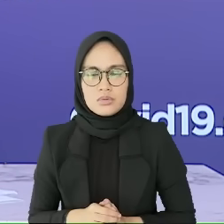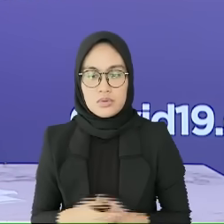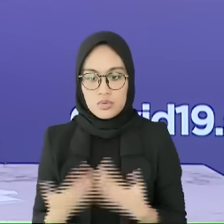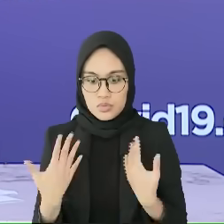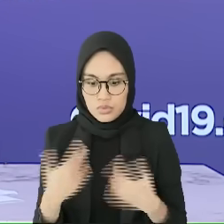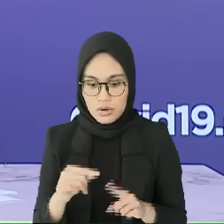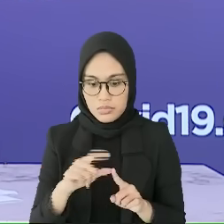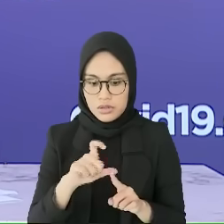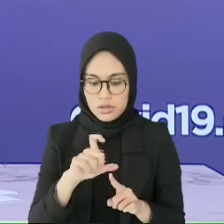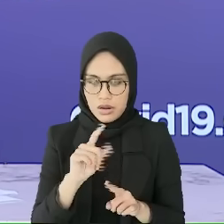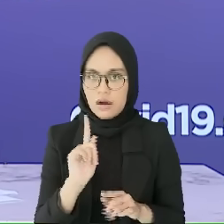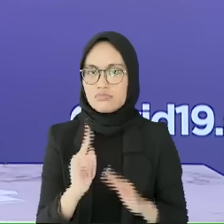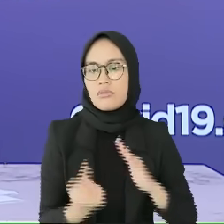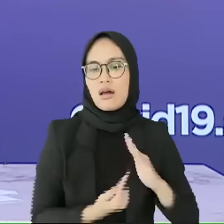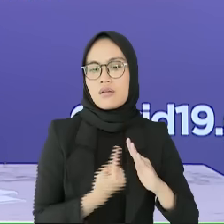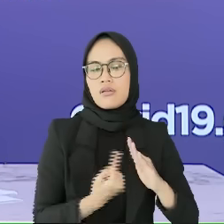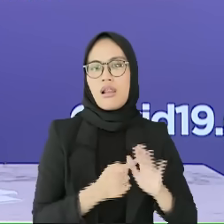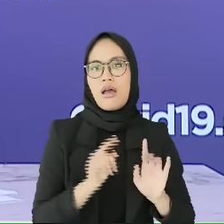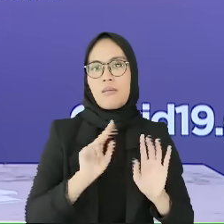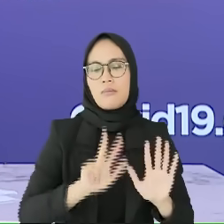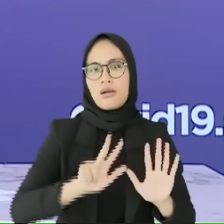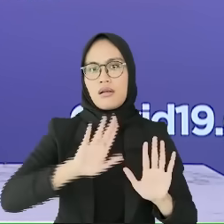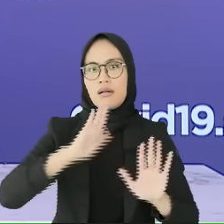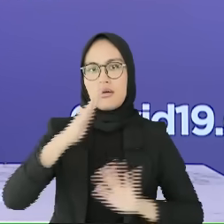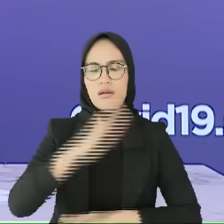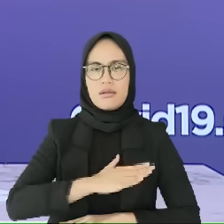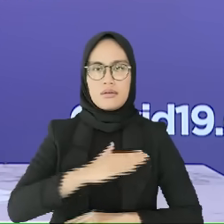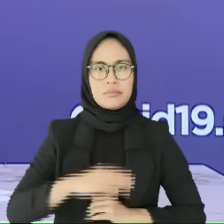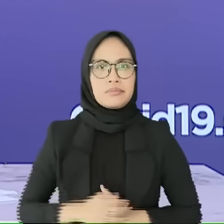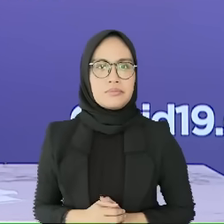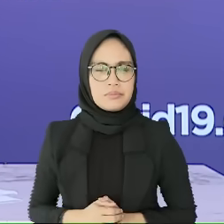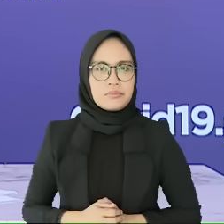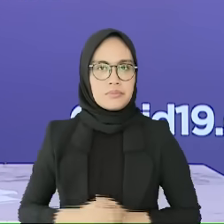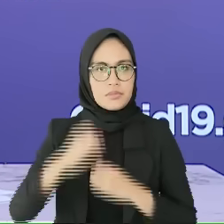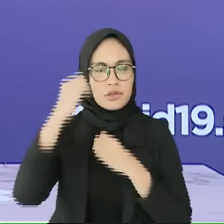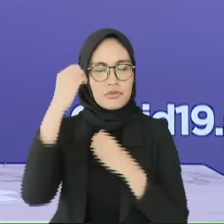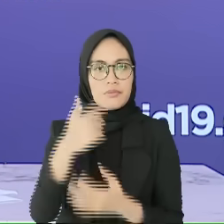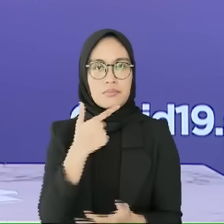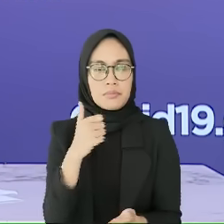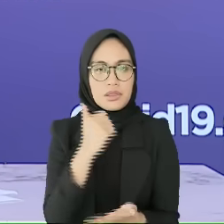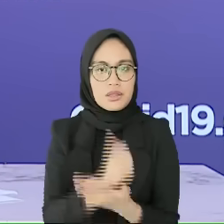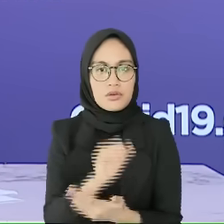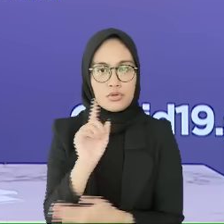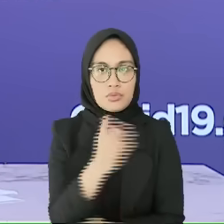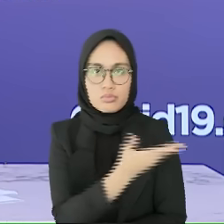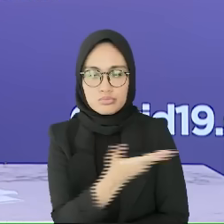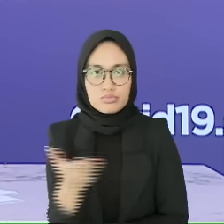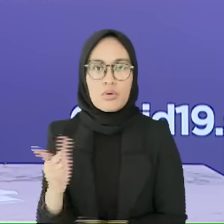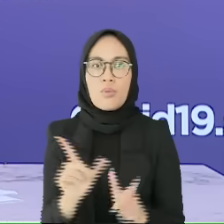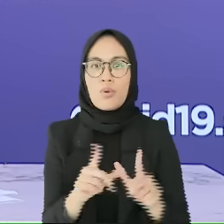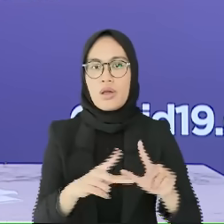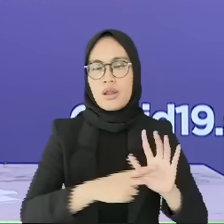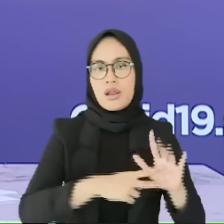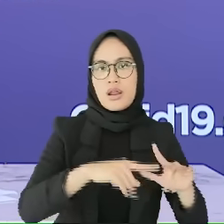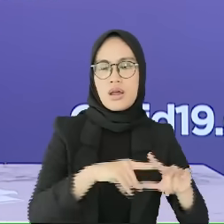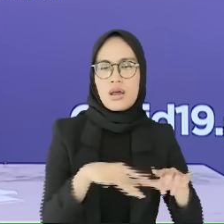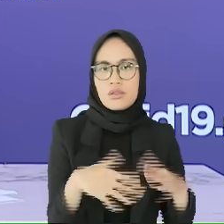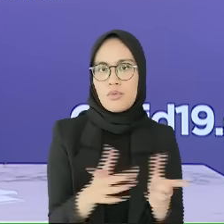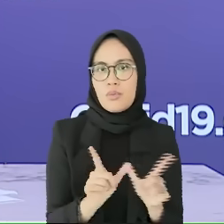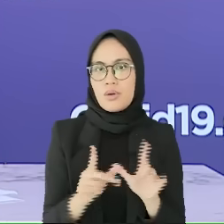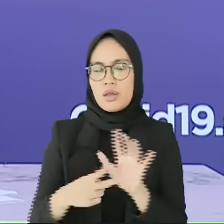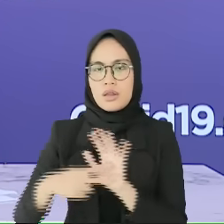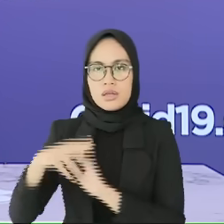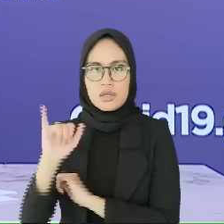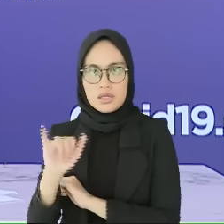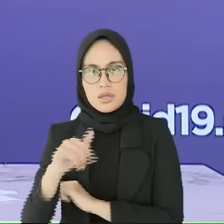karantina selama 8 hari. Informasi penting bagi WNA dan WNI yang mendapatkan vaksin COVID-19 dari